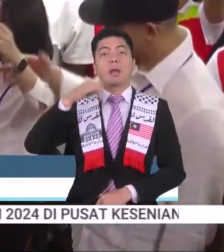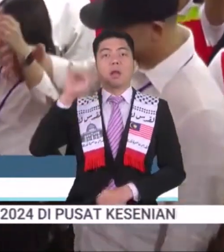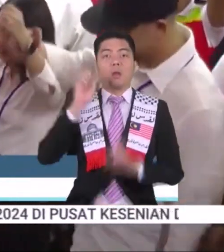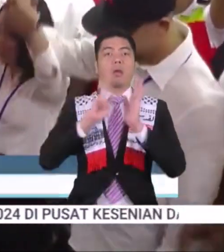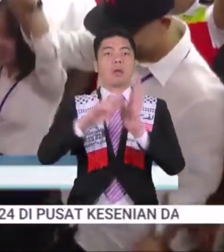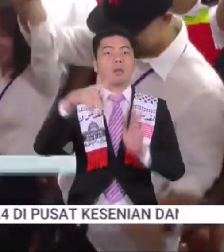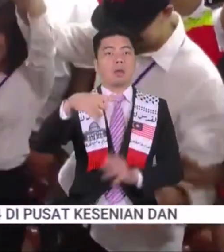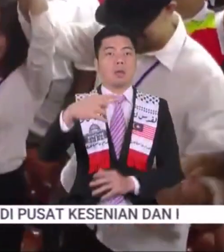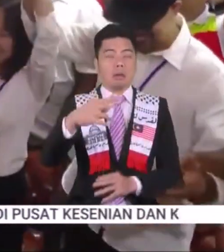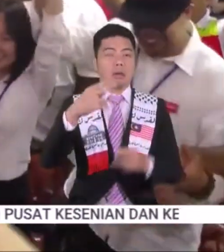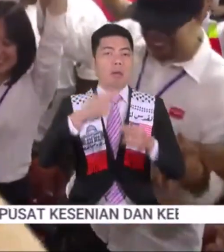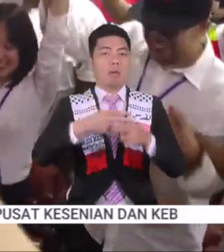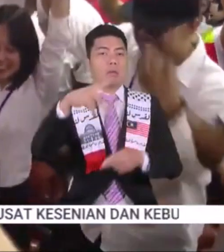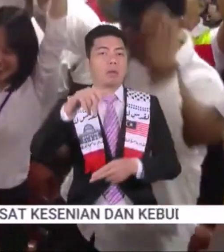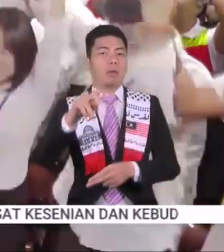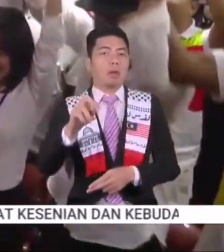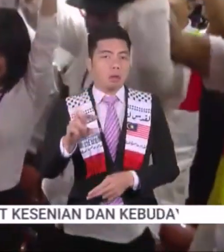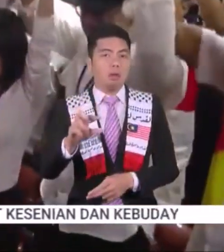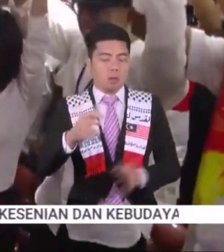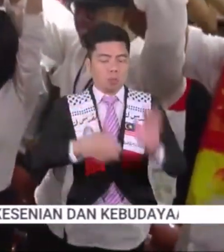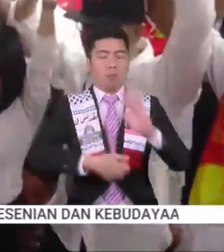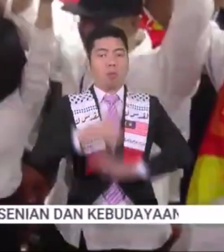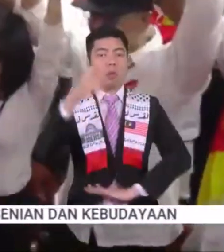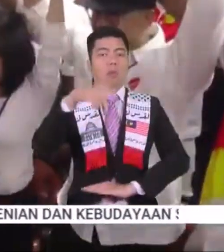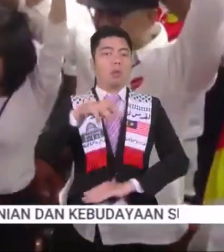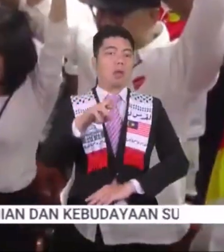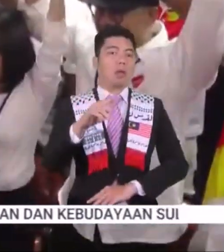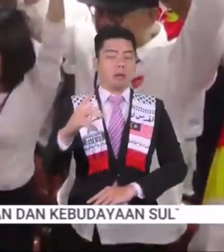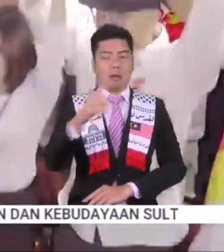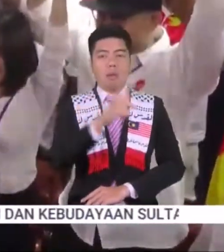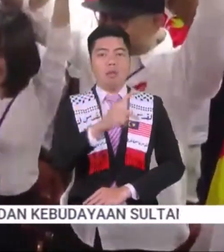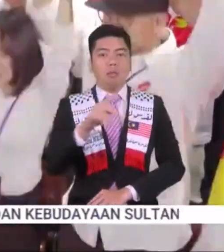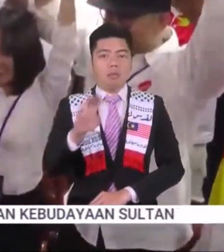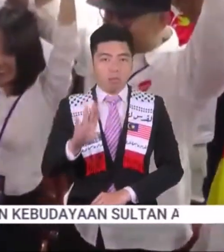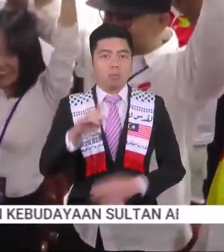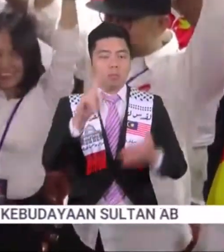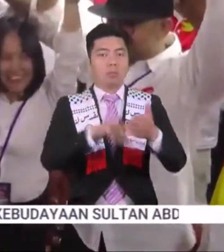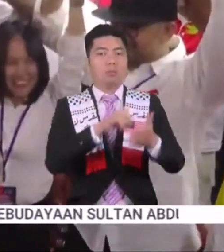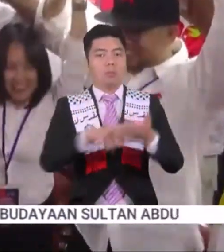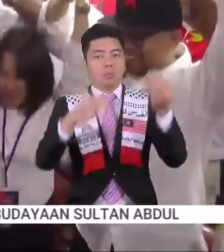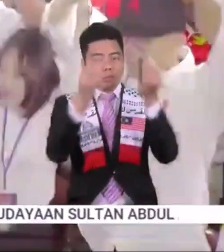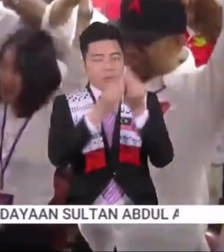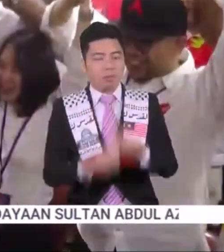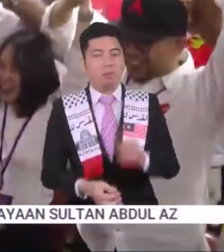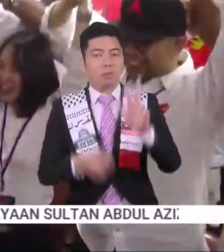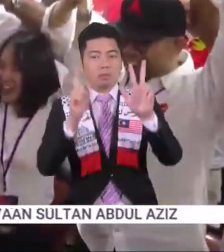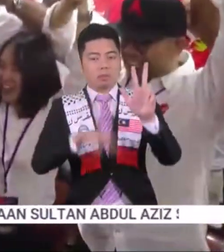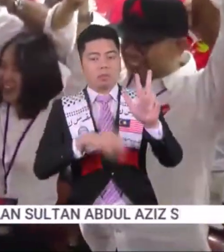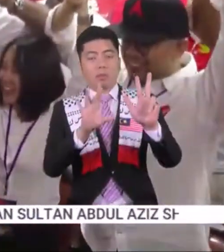Semalam, calon PH Pang Sok Tau memenangi PRK Kuala Kubu Baharu dengan majoriti